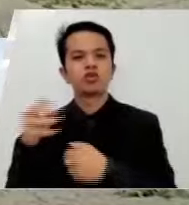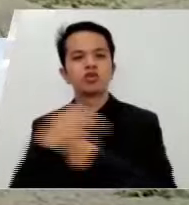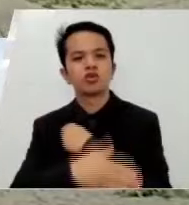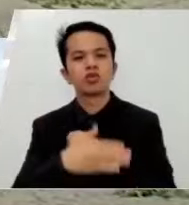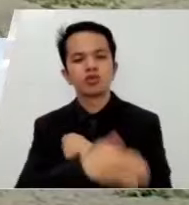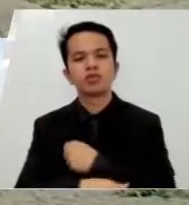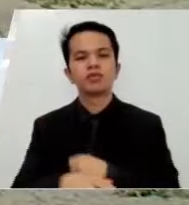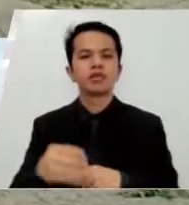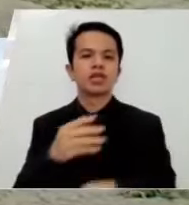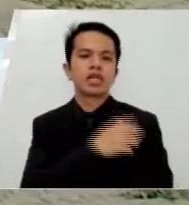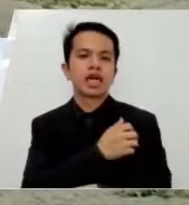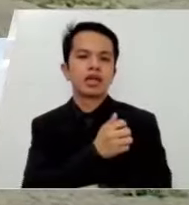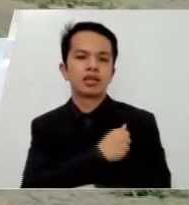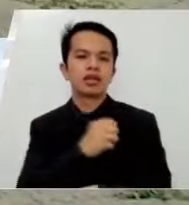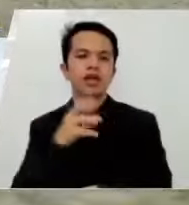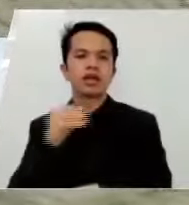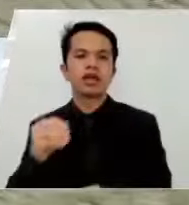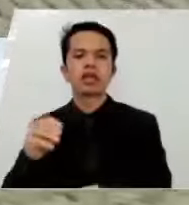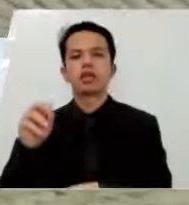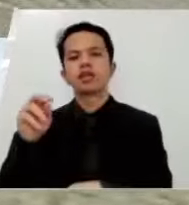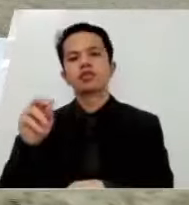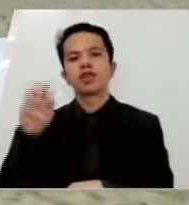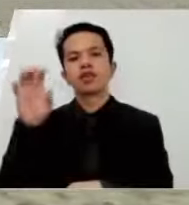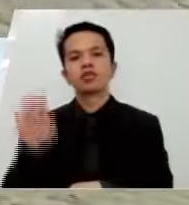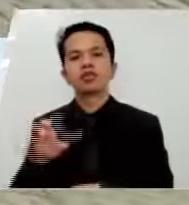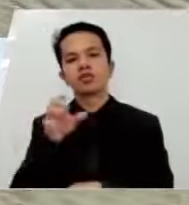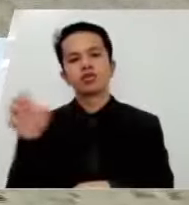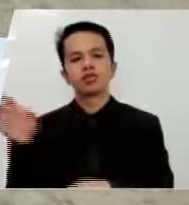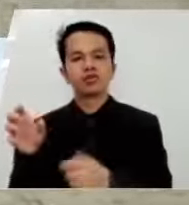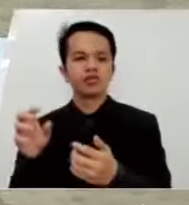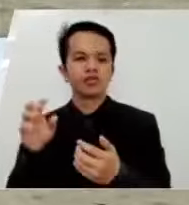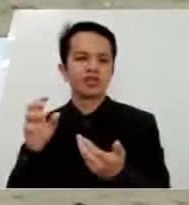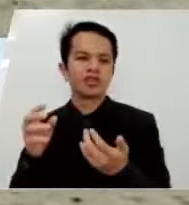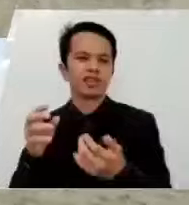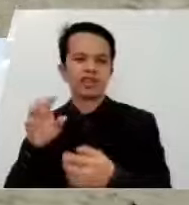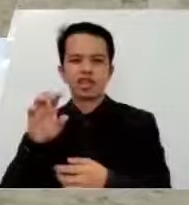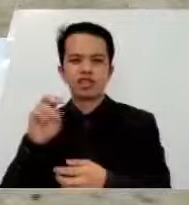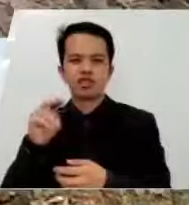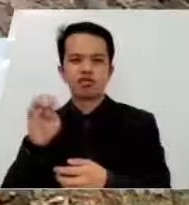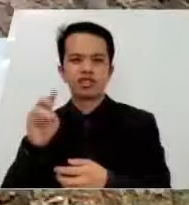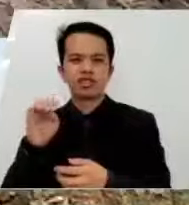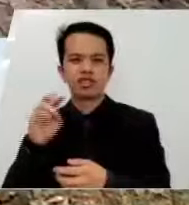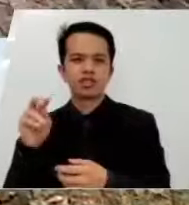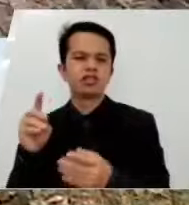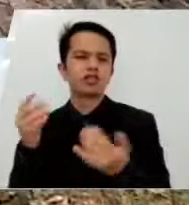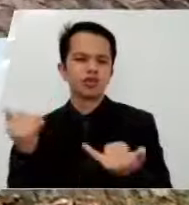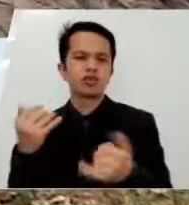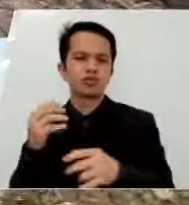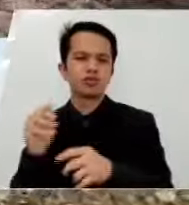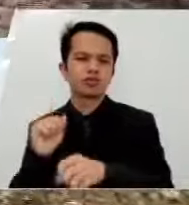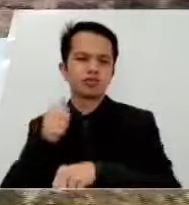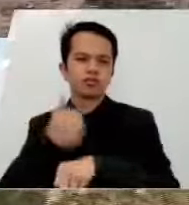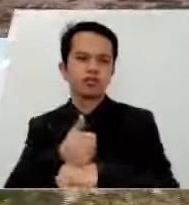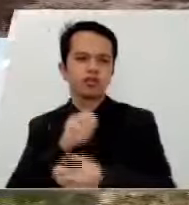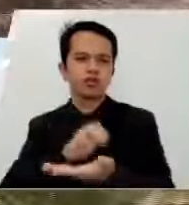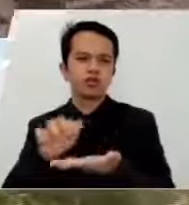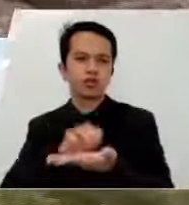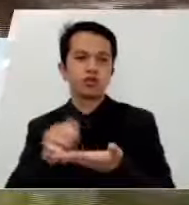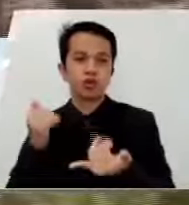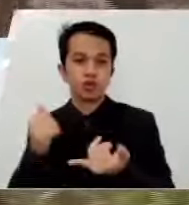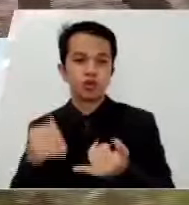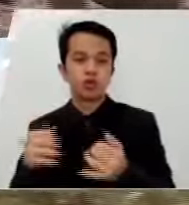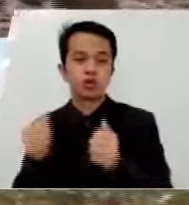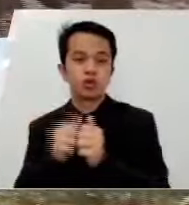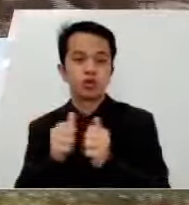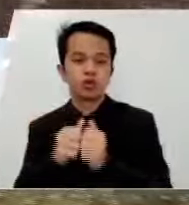New Zealand. Magbubukas ang balikatan 2024 sa Lunes, April 22. Sasabak sa pagsasanay ang 5,000